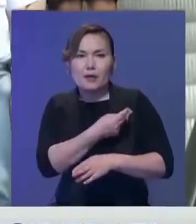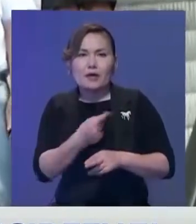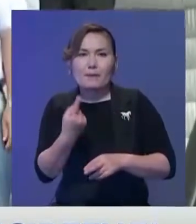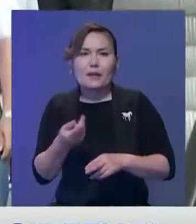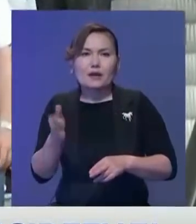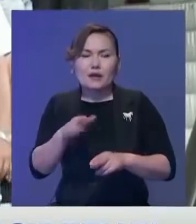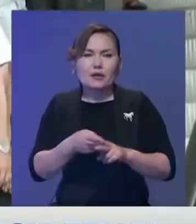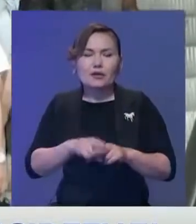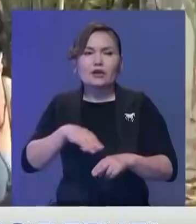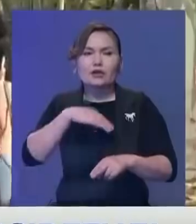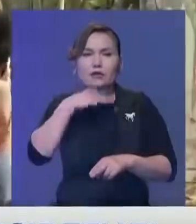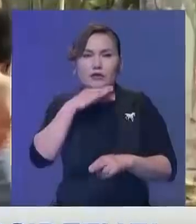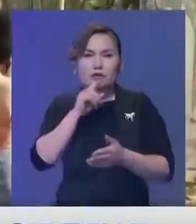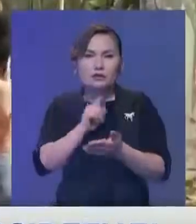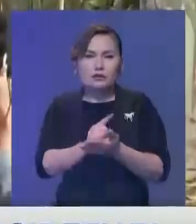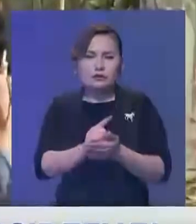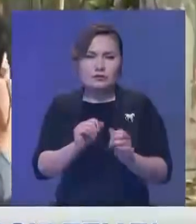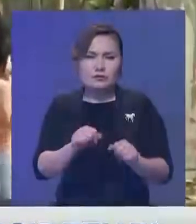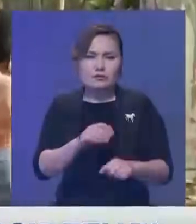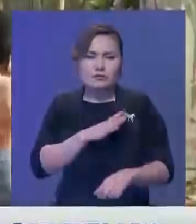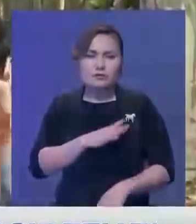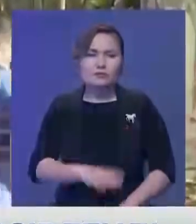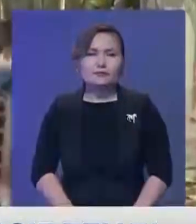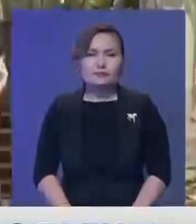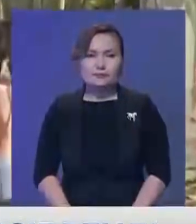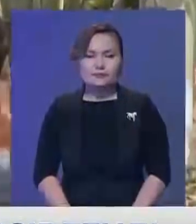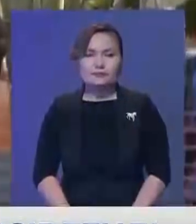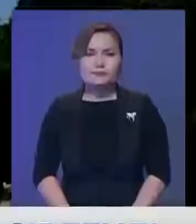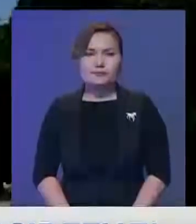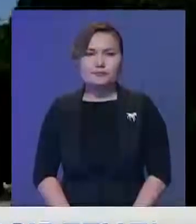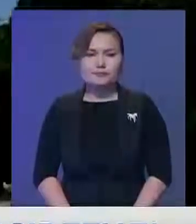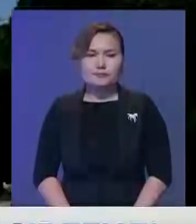бір дозасы да жеткілікті болуы мүмкін, дейді.